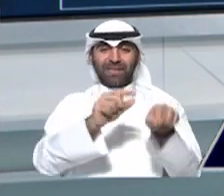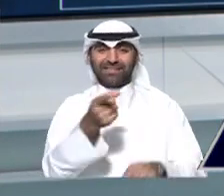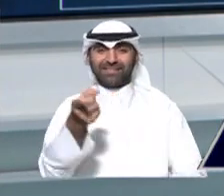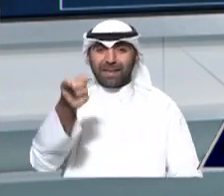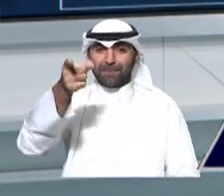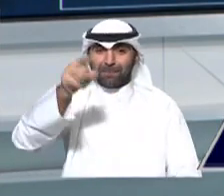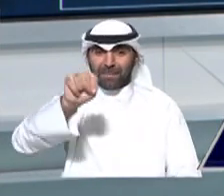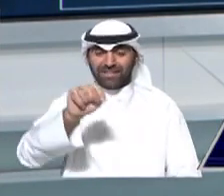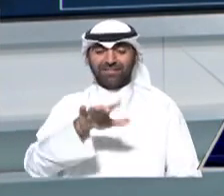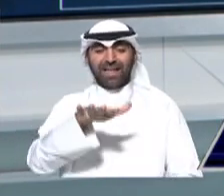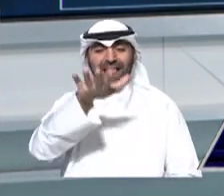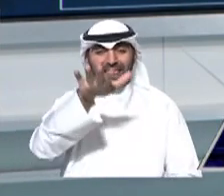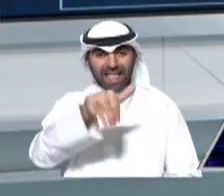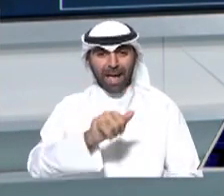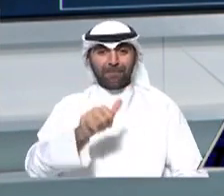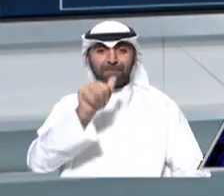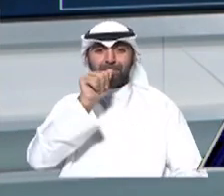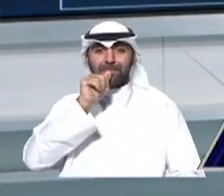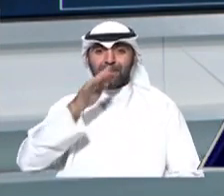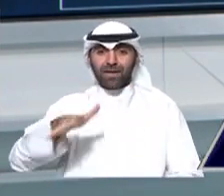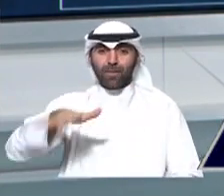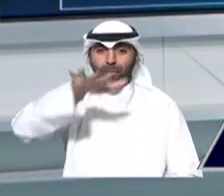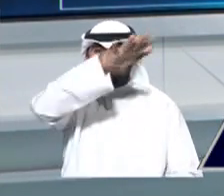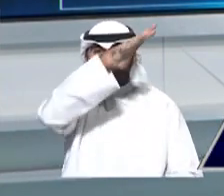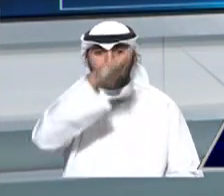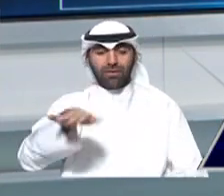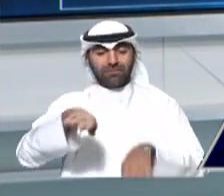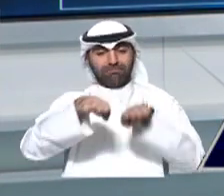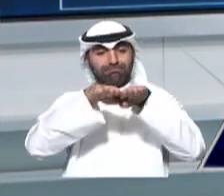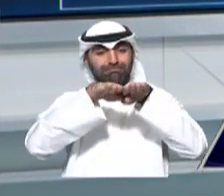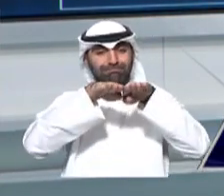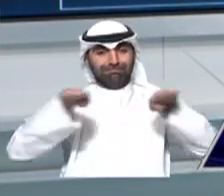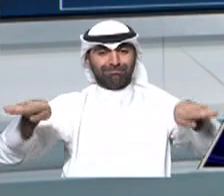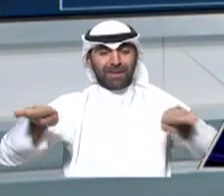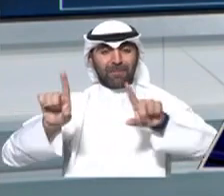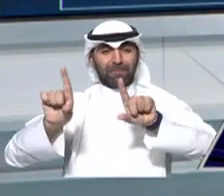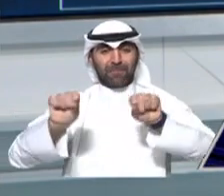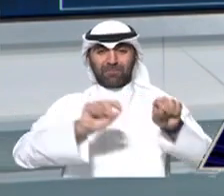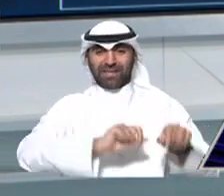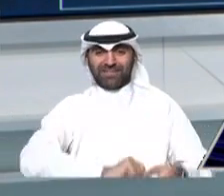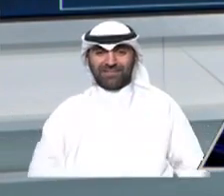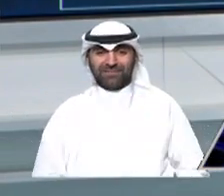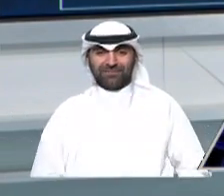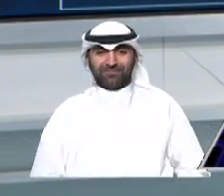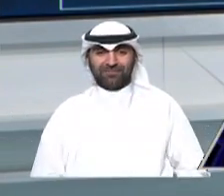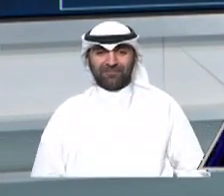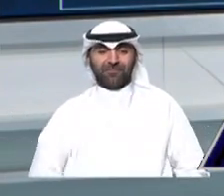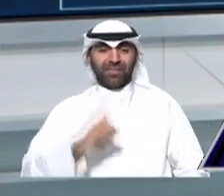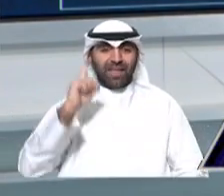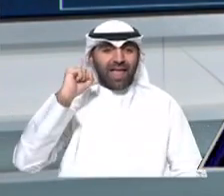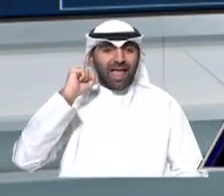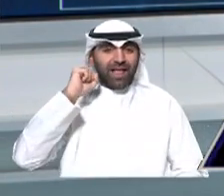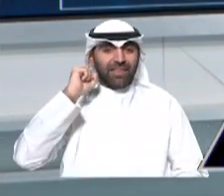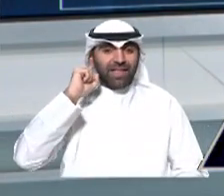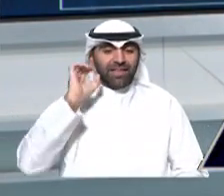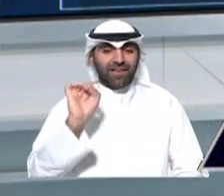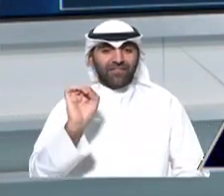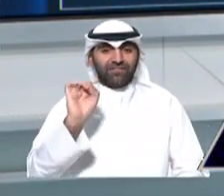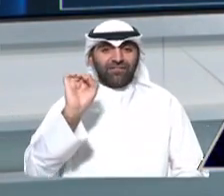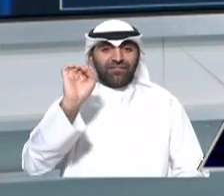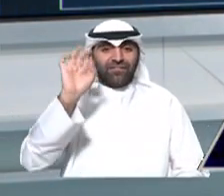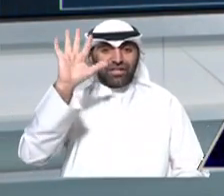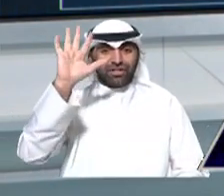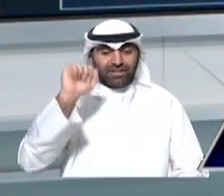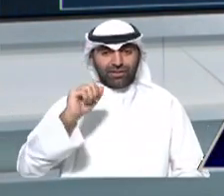أجواء لطيفة ومناسبة جدا لممارسة جميع الأنشطة والهوايات البحرية. أما بالنسبة للمواقيت، حسب